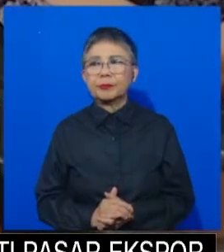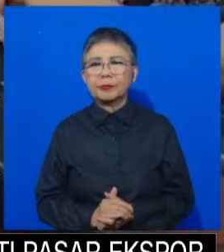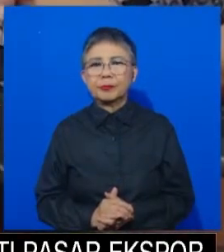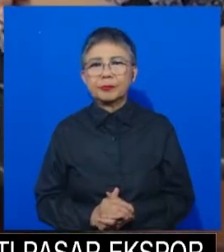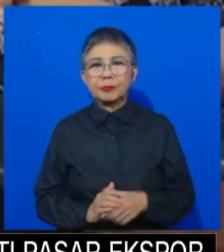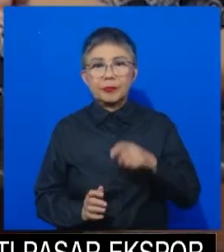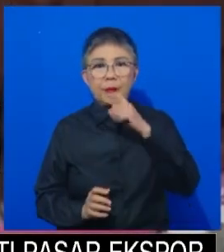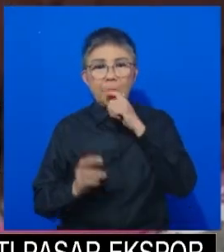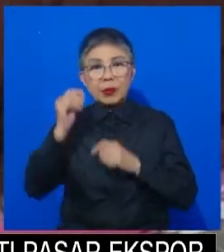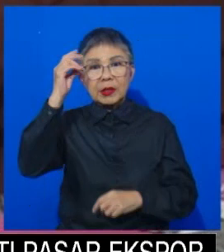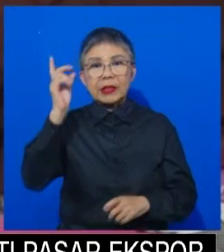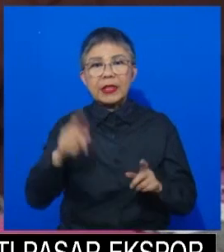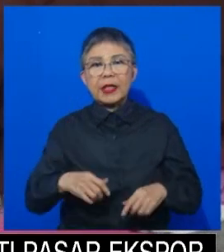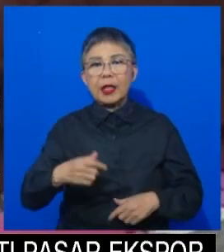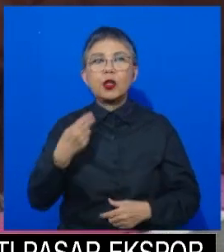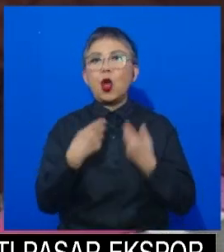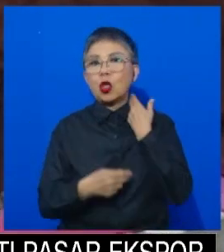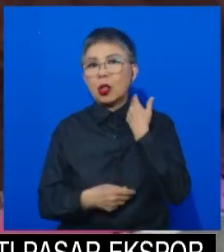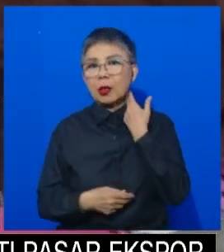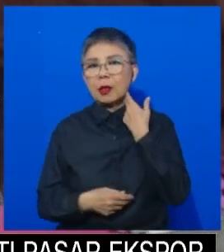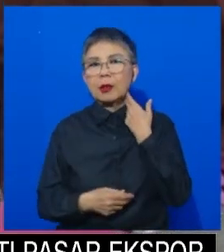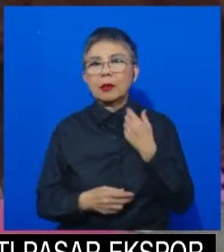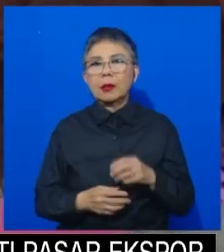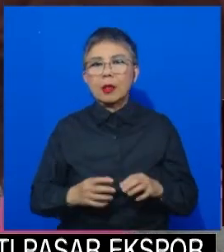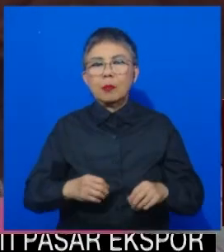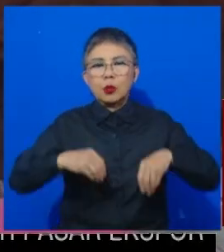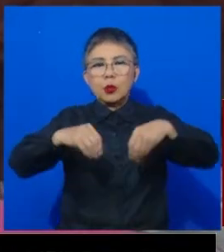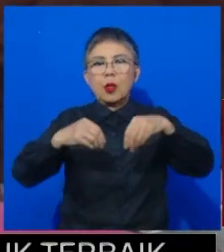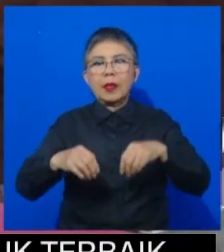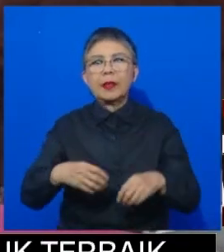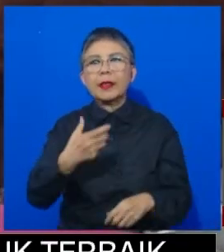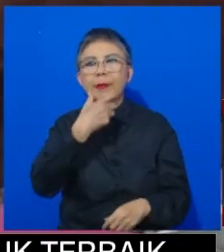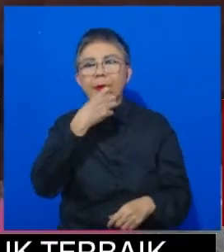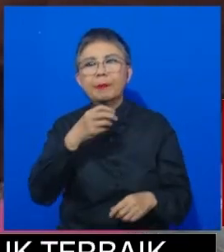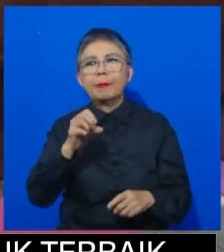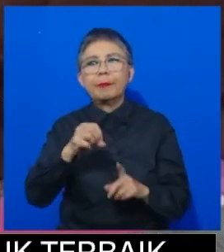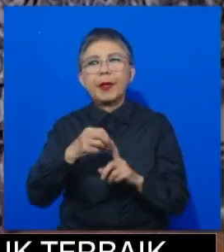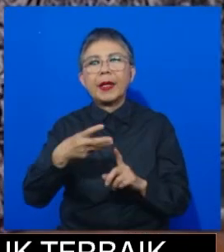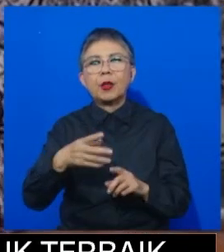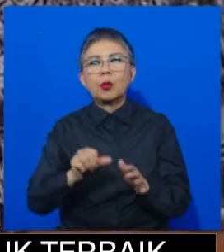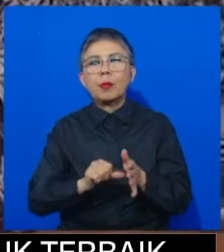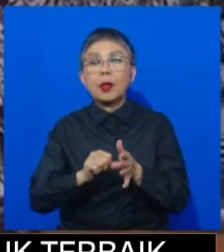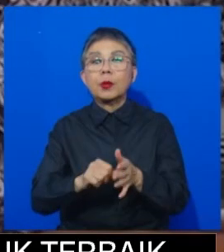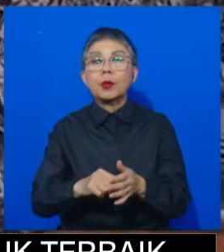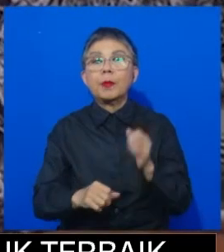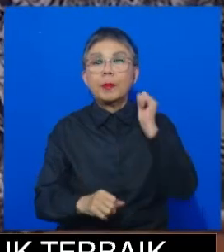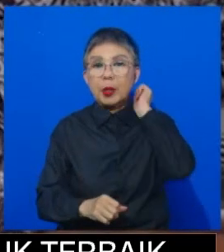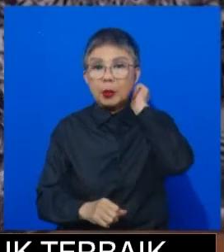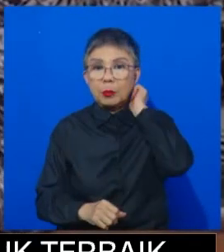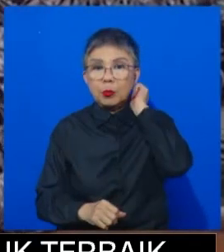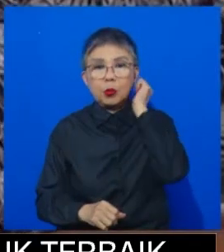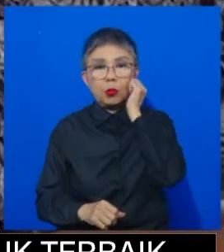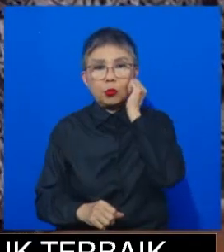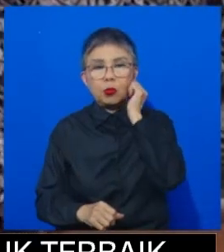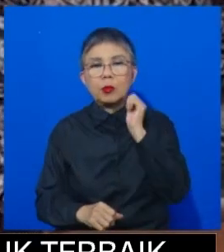Gadis yang bercita-cita menjadi seorang dokter itu berjualan keripik peye hanya untuk membantu ibunya memenuhi